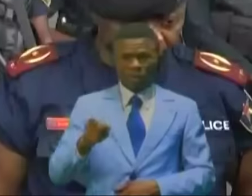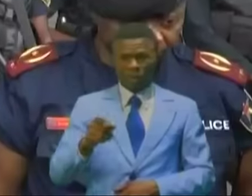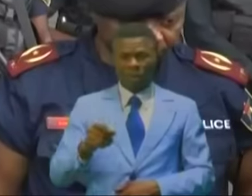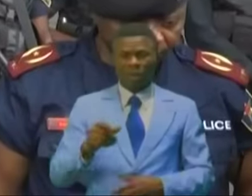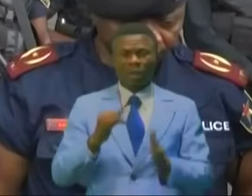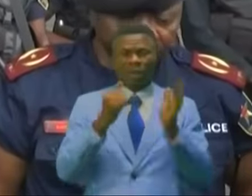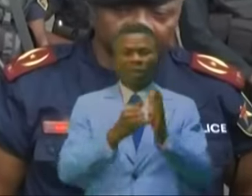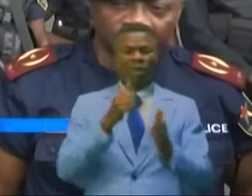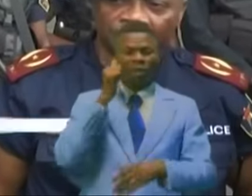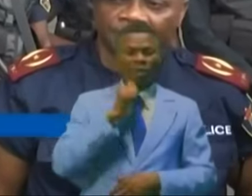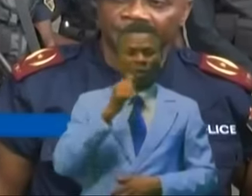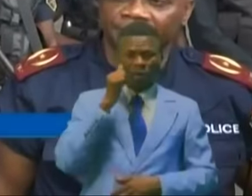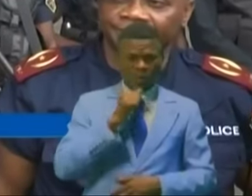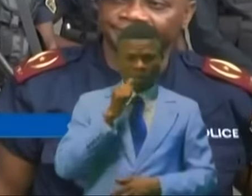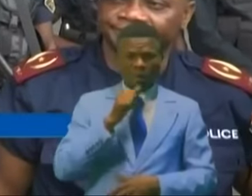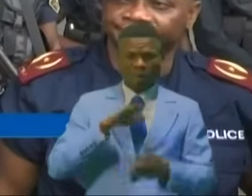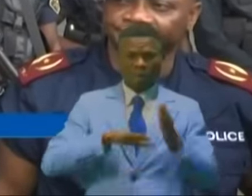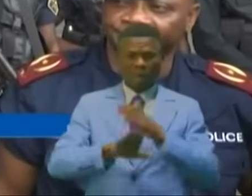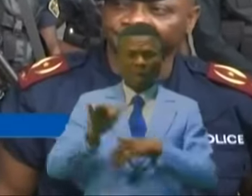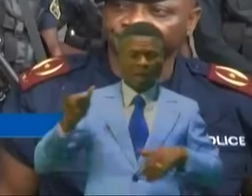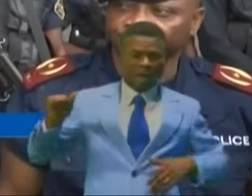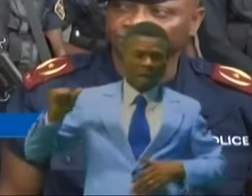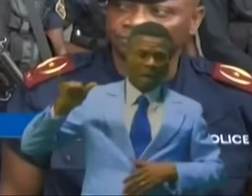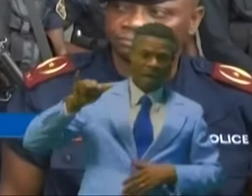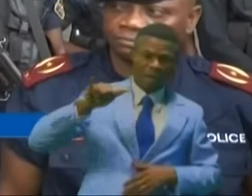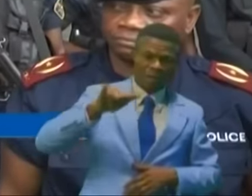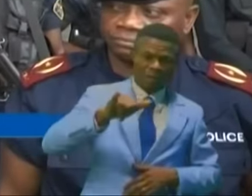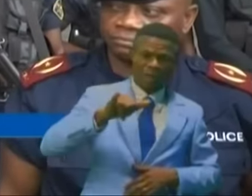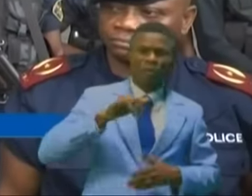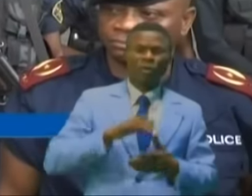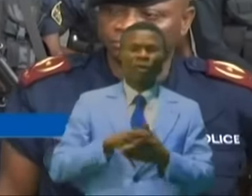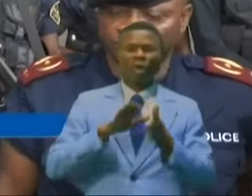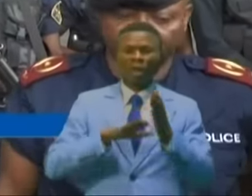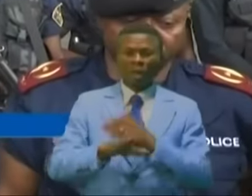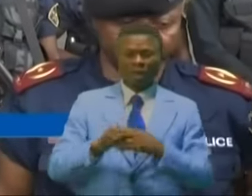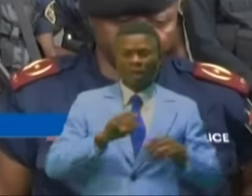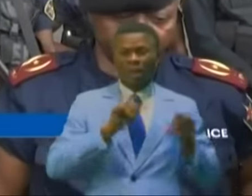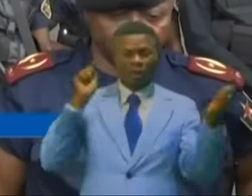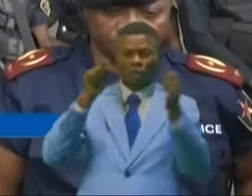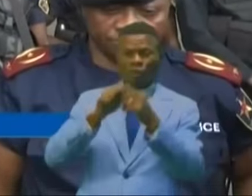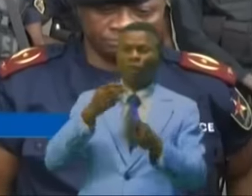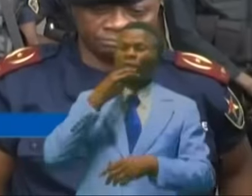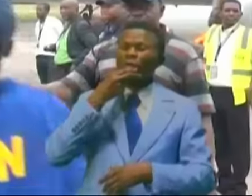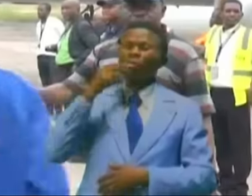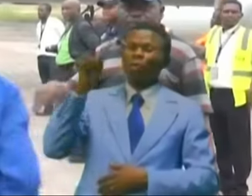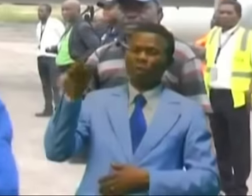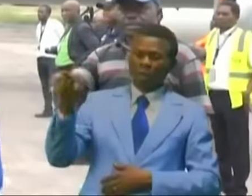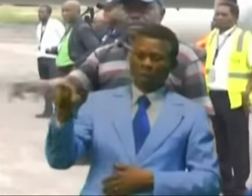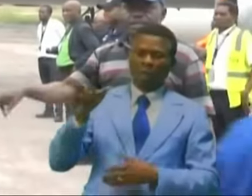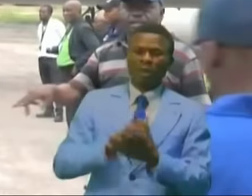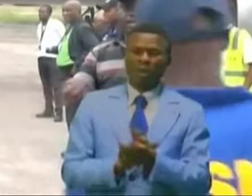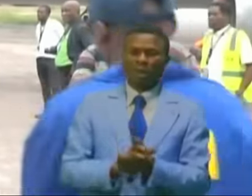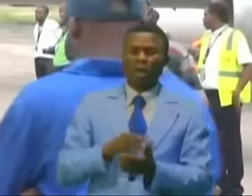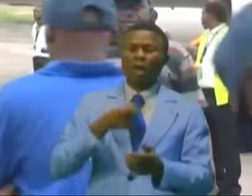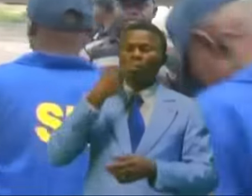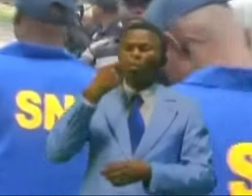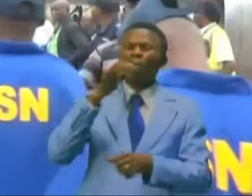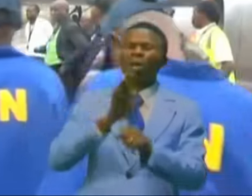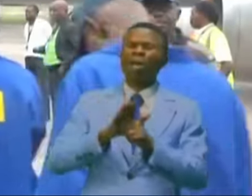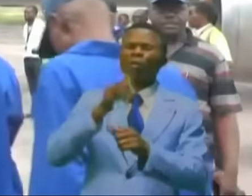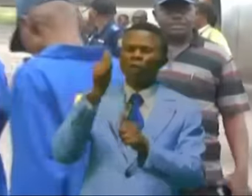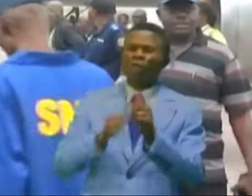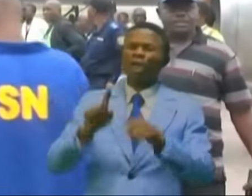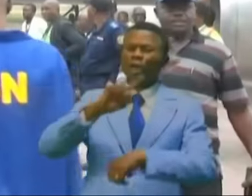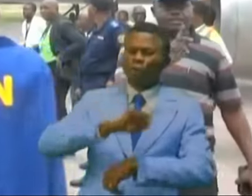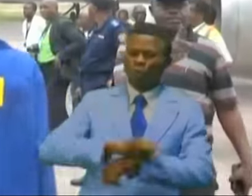filles. Ils viennent de prendre l'avion, vous venez de voir, ils viennent d'embarquer, ils vont à Kanyama-Kasese via Mbujimaï. Tobana Kolobango, mi